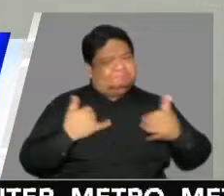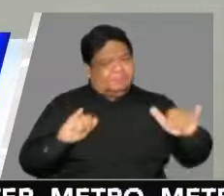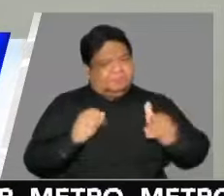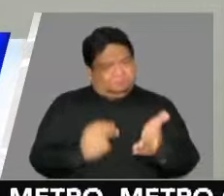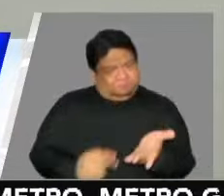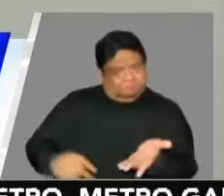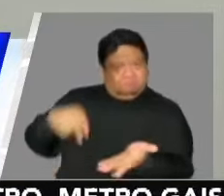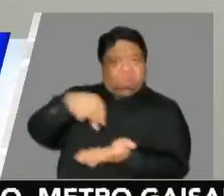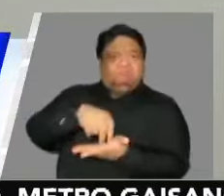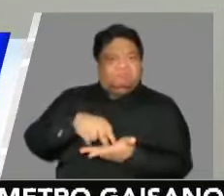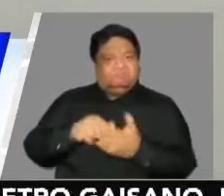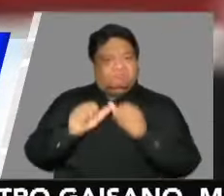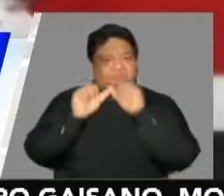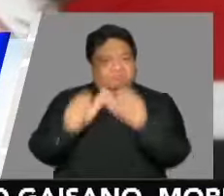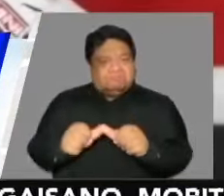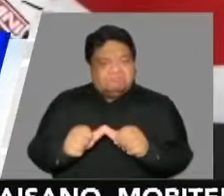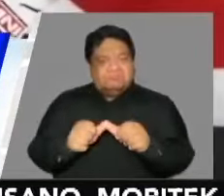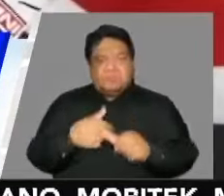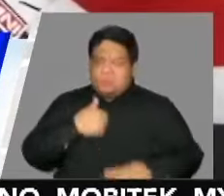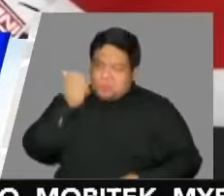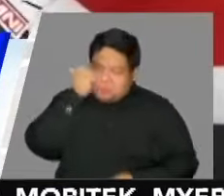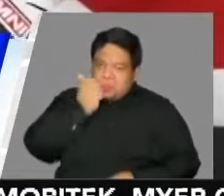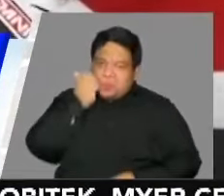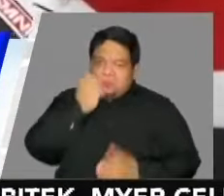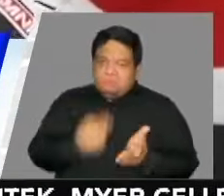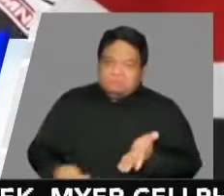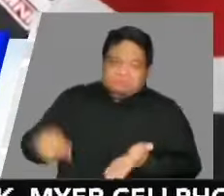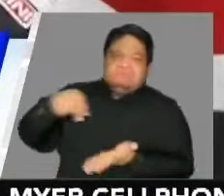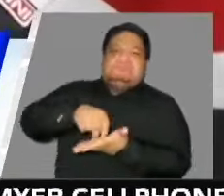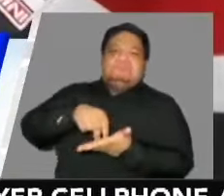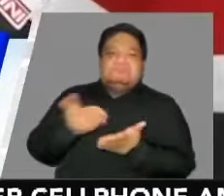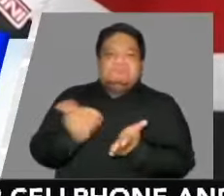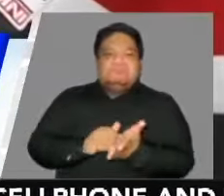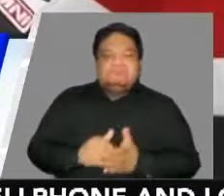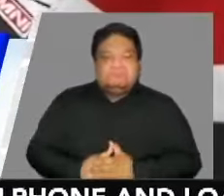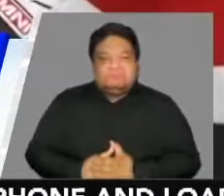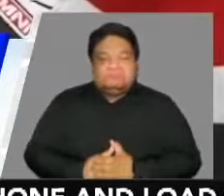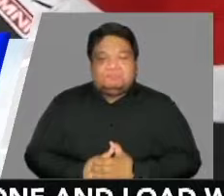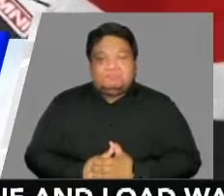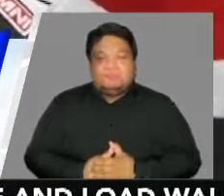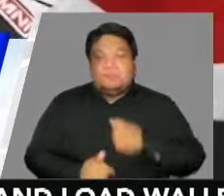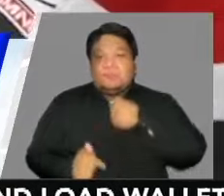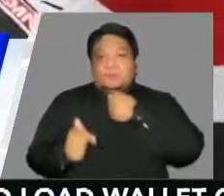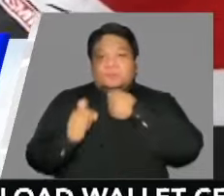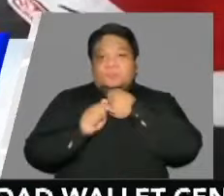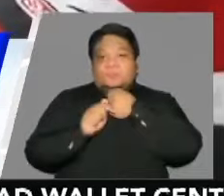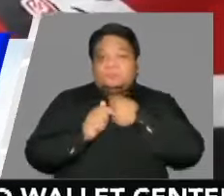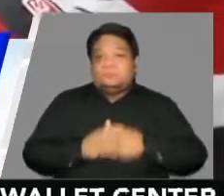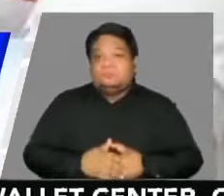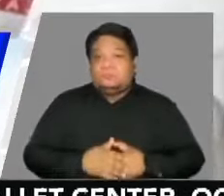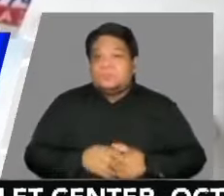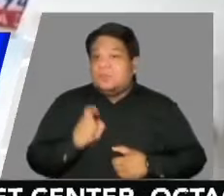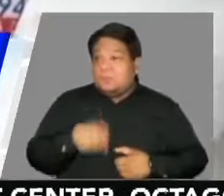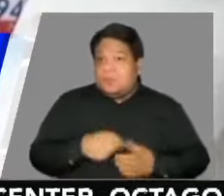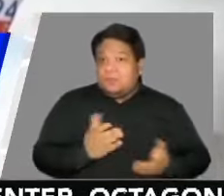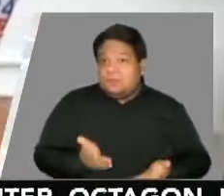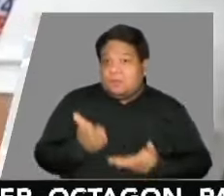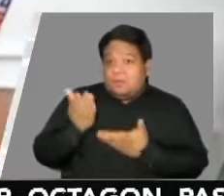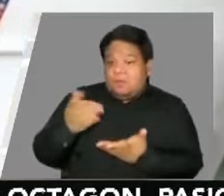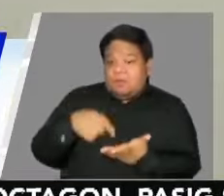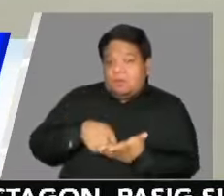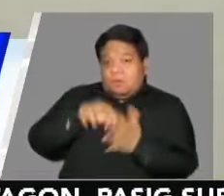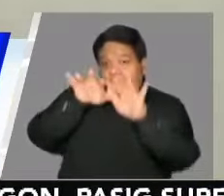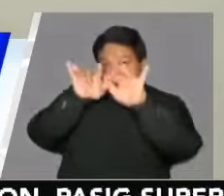I will always rise again Kahit nga ang pagsusumite ng notarize affidavit na nakasaad sa show order ng